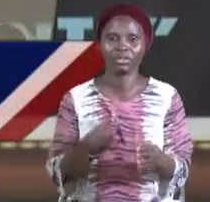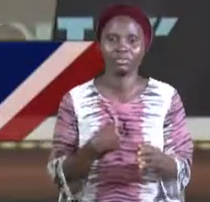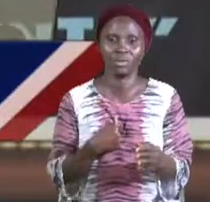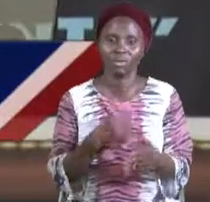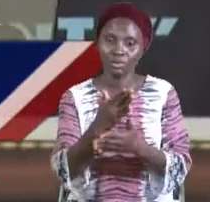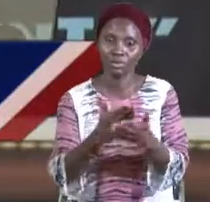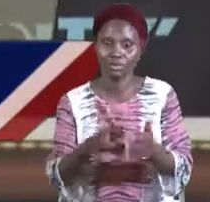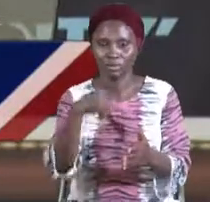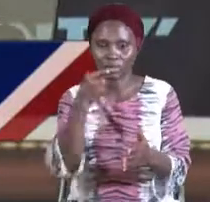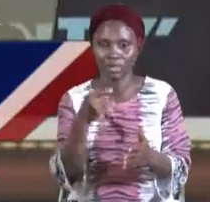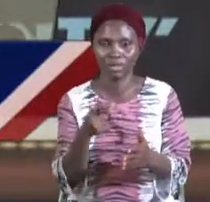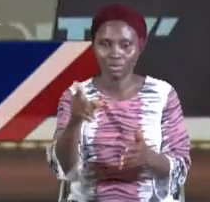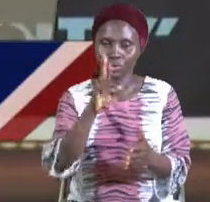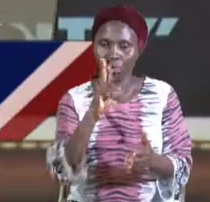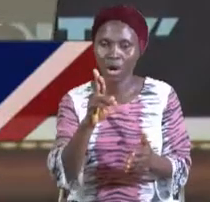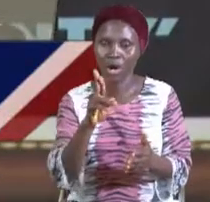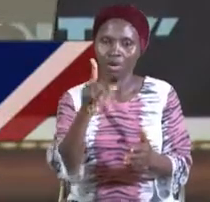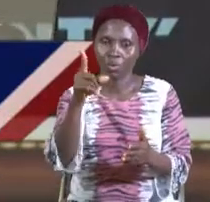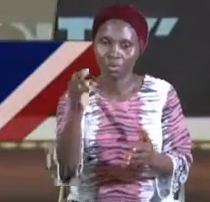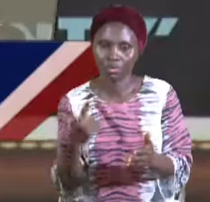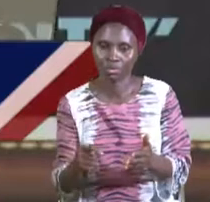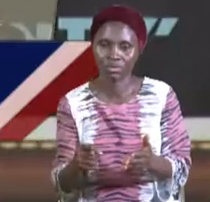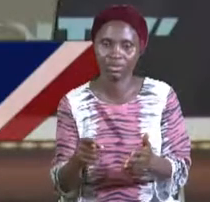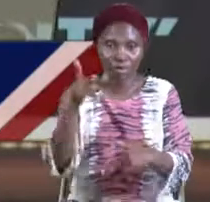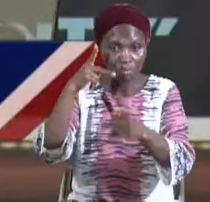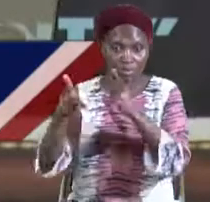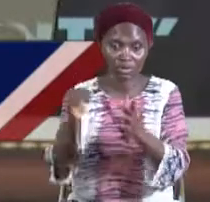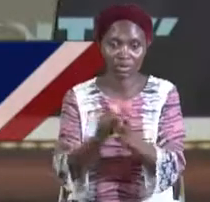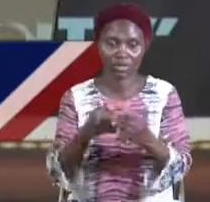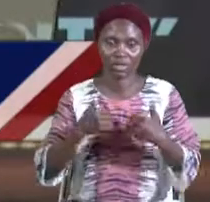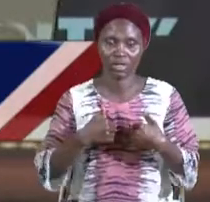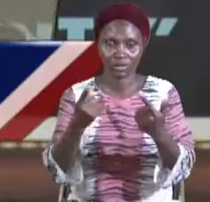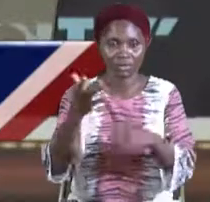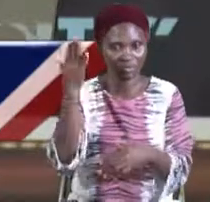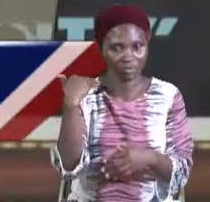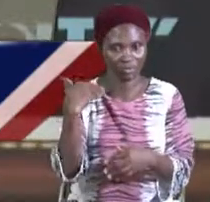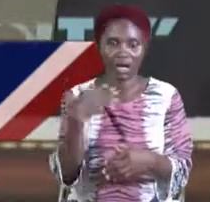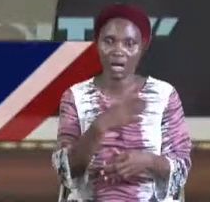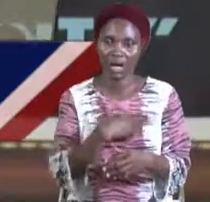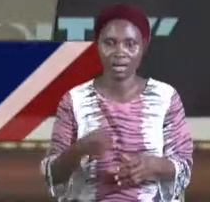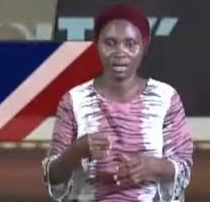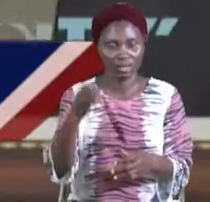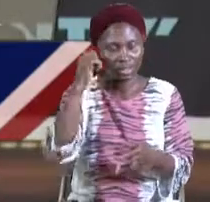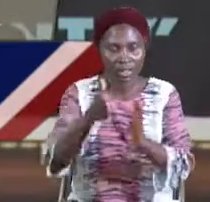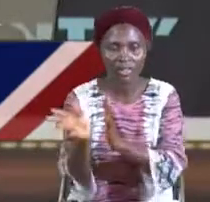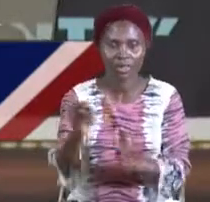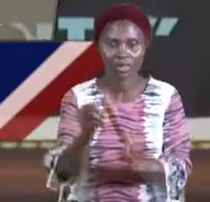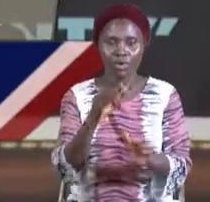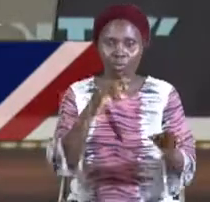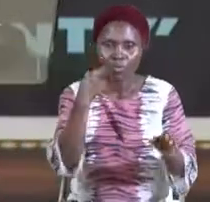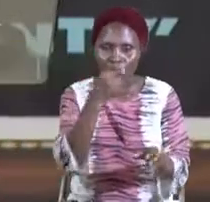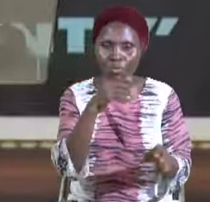avant. Certains disent que ceci, d'autres disent que tu es cela. Et il les a demandé, qui pensez-vous, qui dites-vous que je